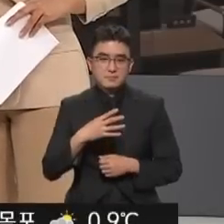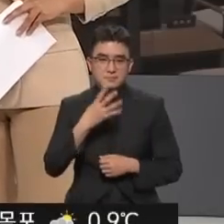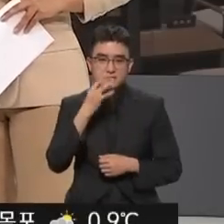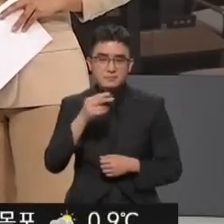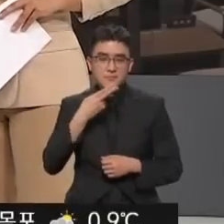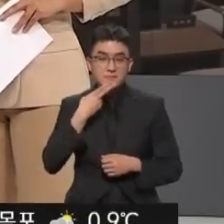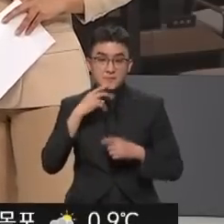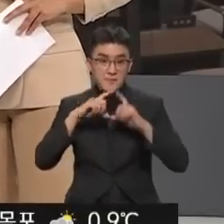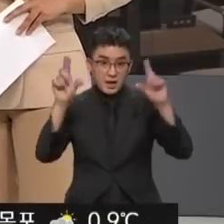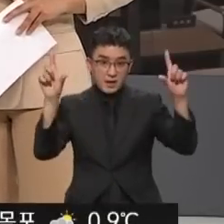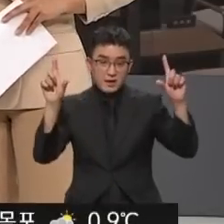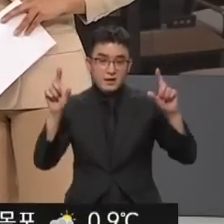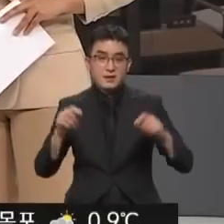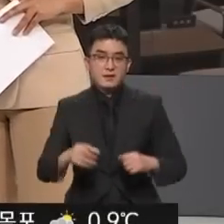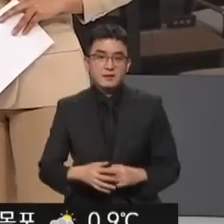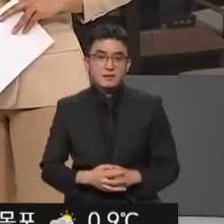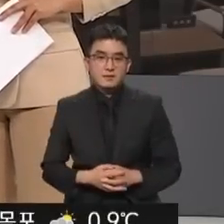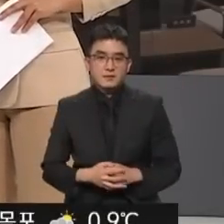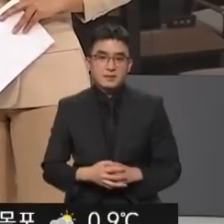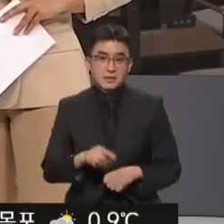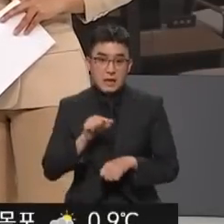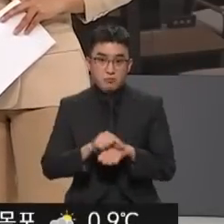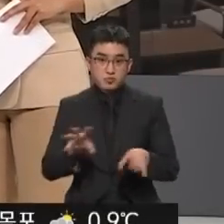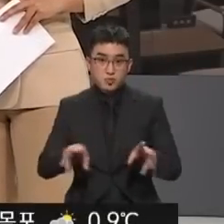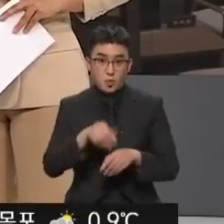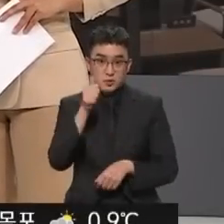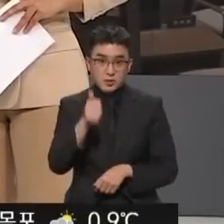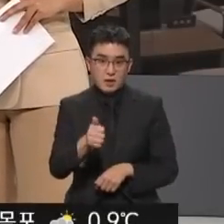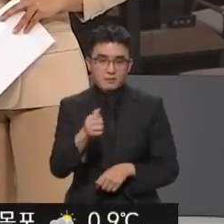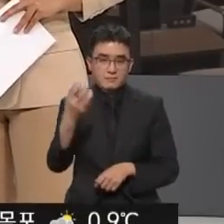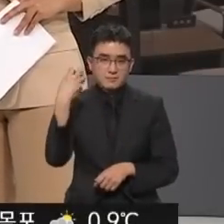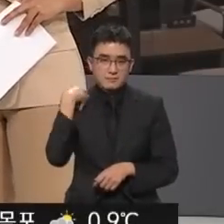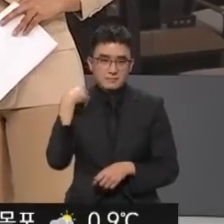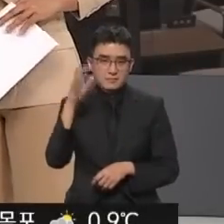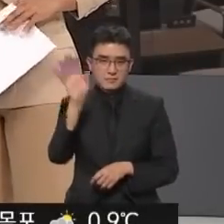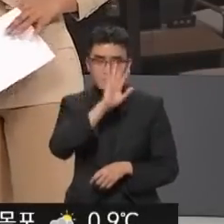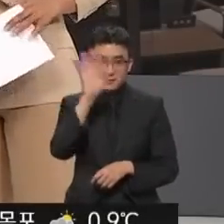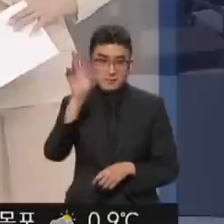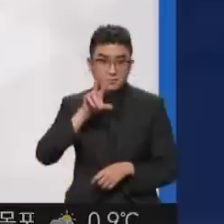조직과 살림을 책임지는 사무총장직 맡지 않겠다는 겁니다.